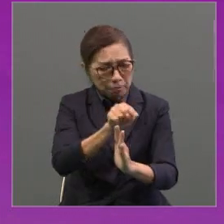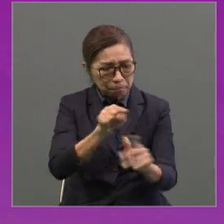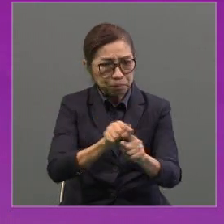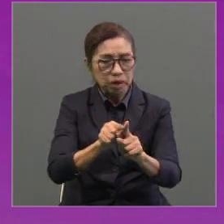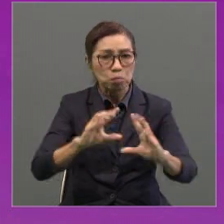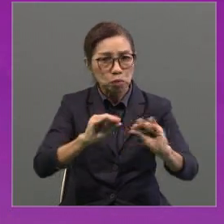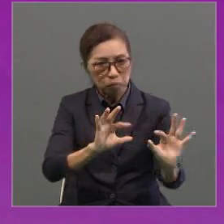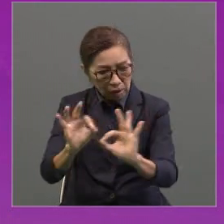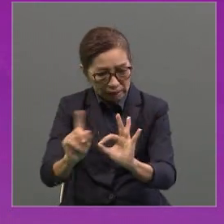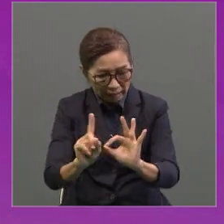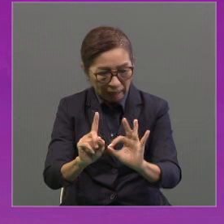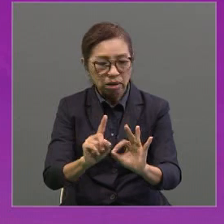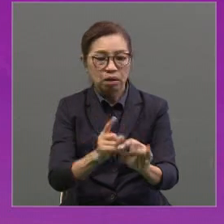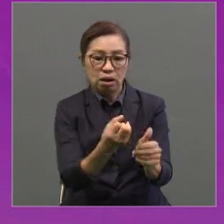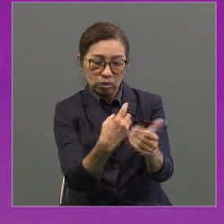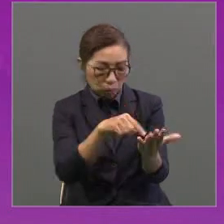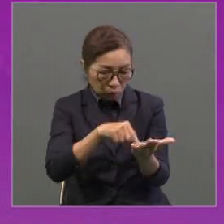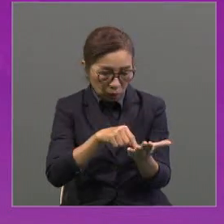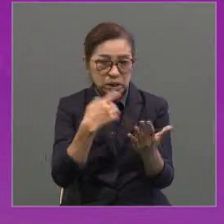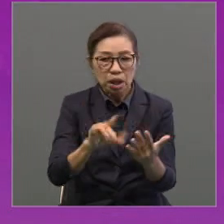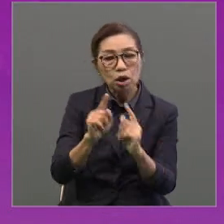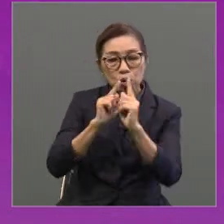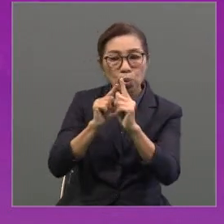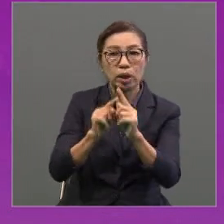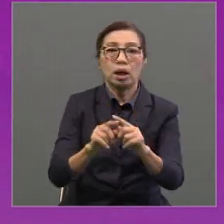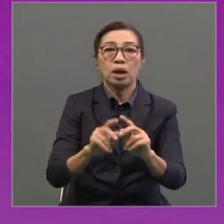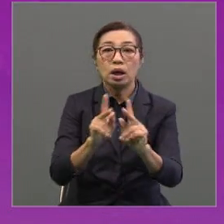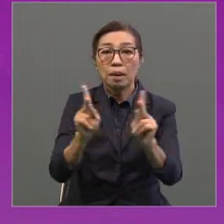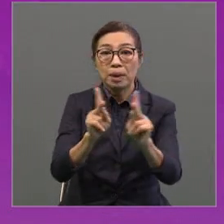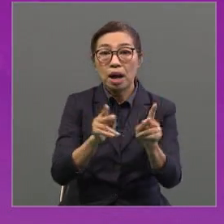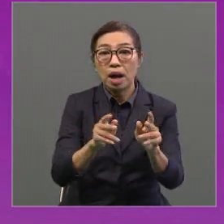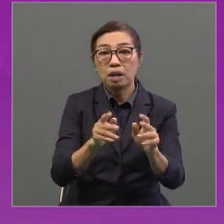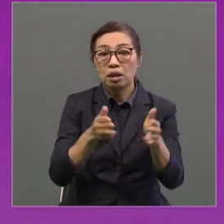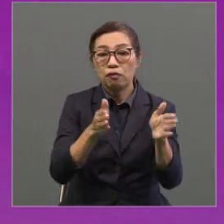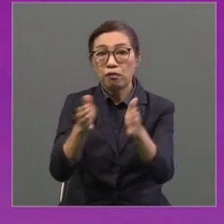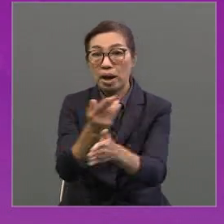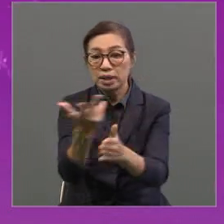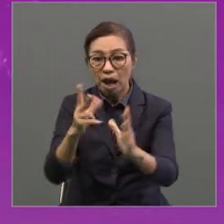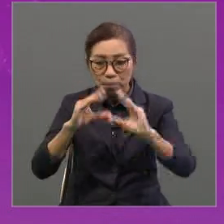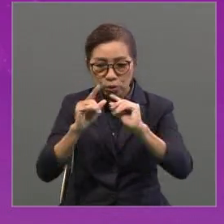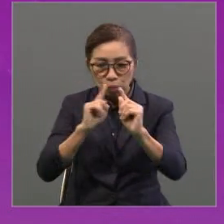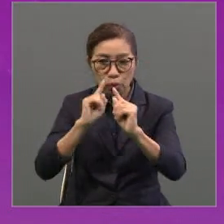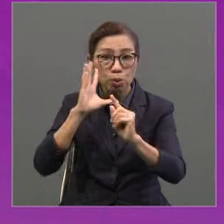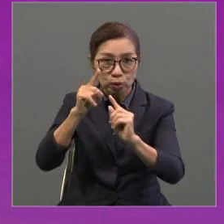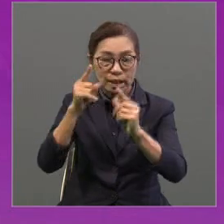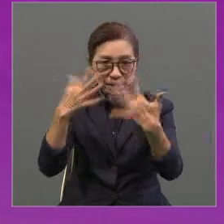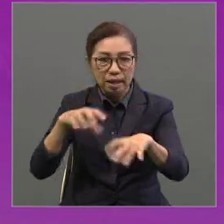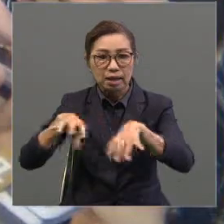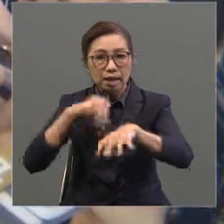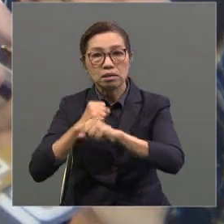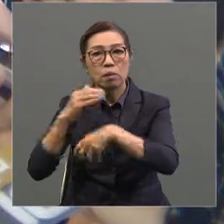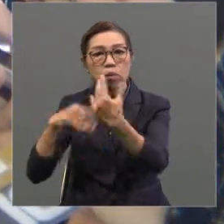การที่ต้องเลื่อนก่อนจะนำข้อสรุปดังกล่าวหารือกับวิป 3ฝ่ายในวันพรุ่งนี้ครับแล้วก็จะเร่งดำเนินการต่อไปครับ